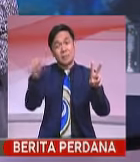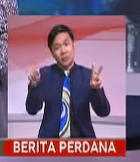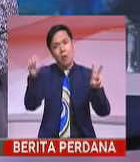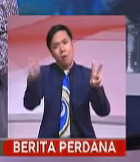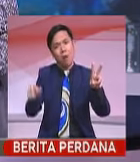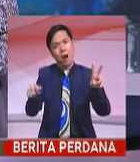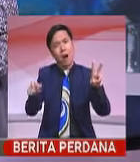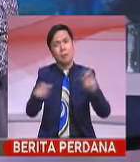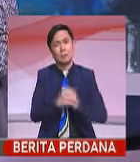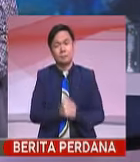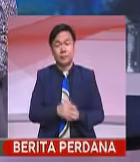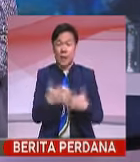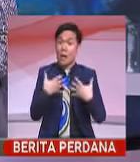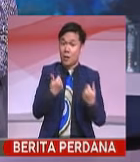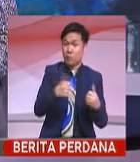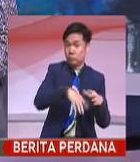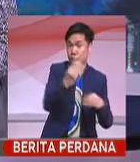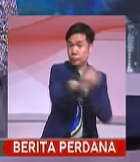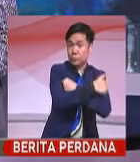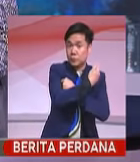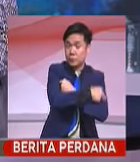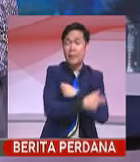209,661 kes. Kes sembuh pula